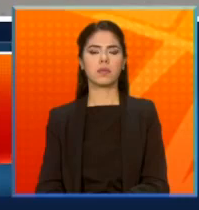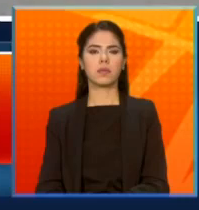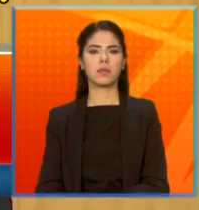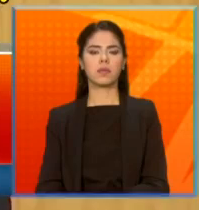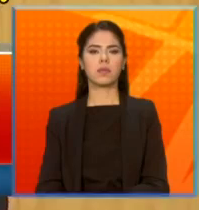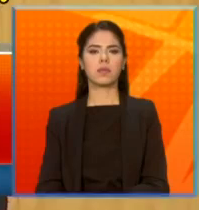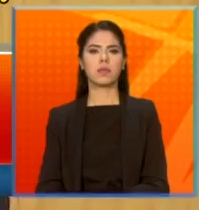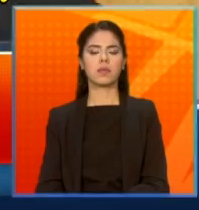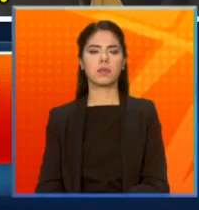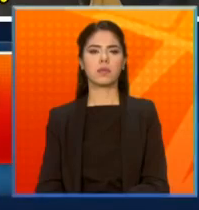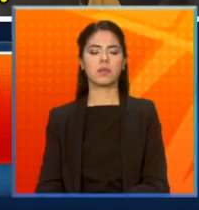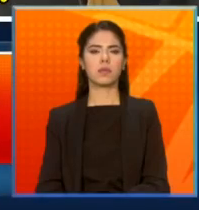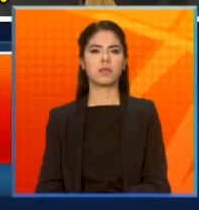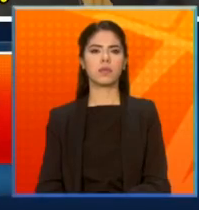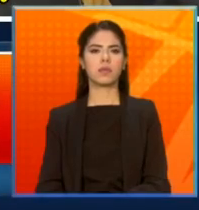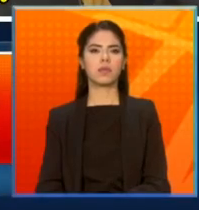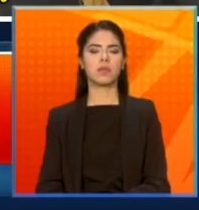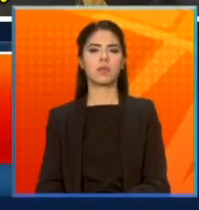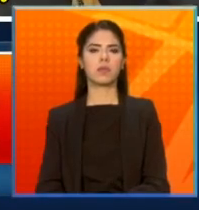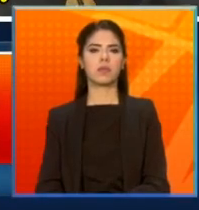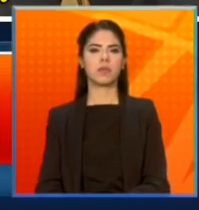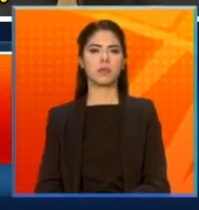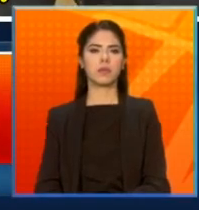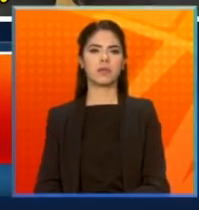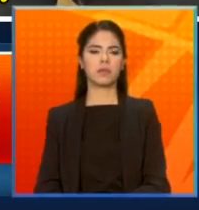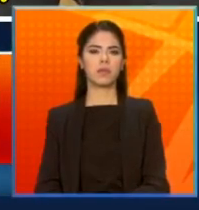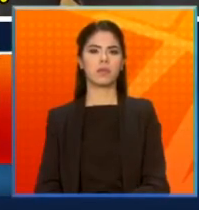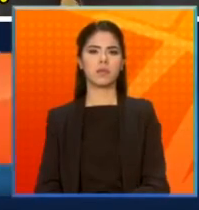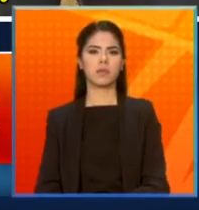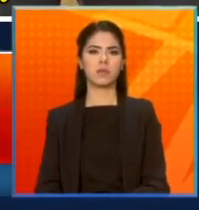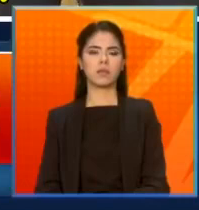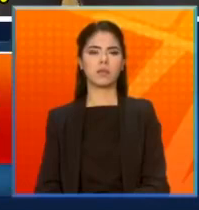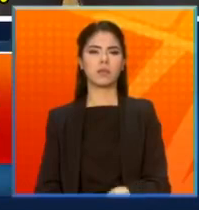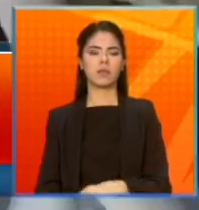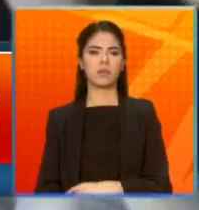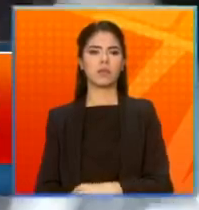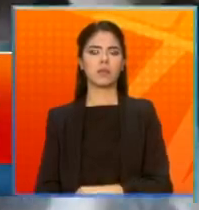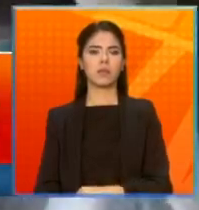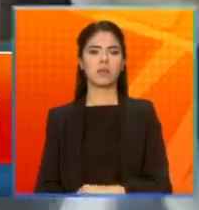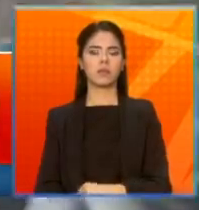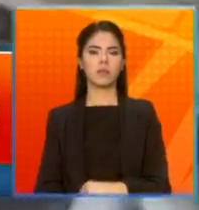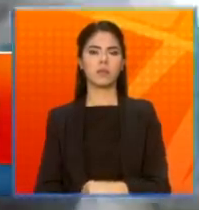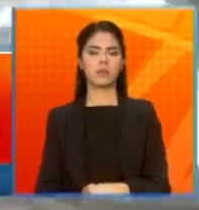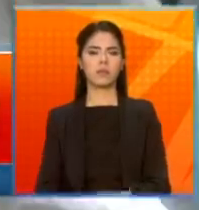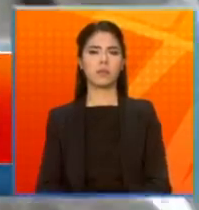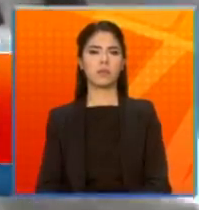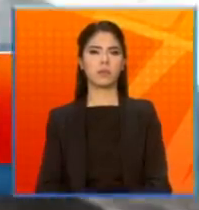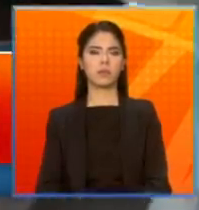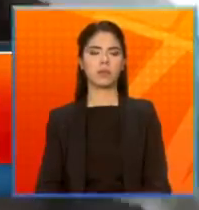toprağı kardeş. Zalim Esad döktüğü kanların bedelini damla damla ödeyecek.